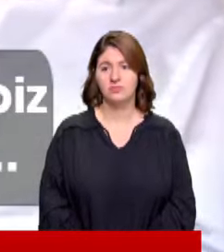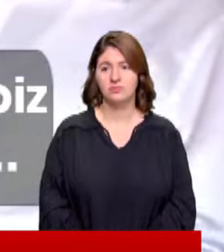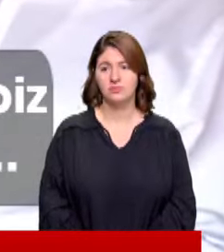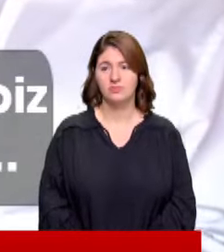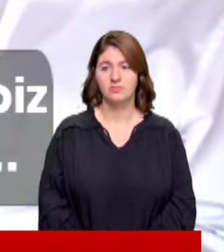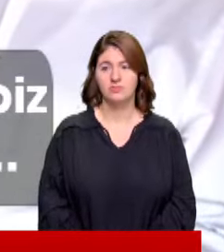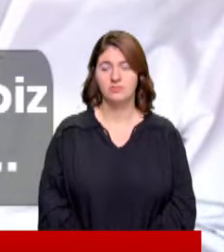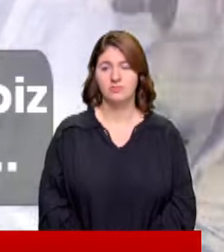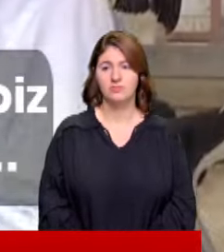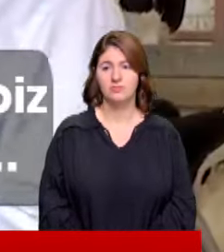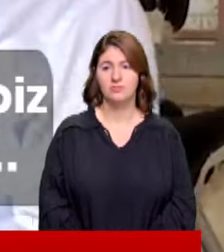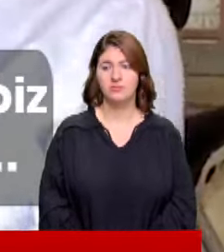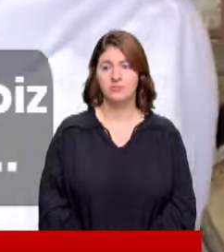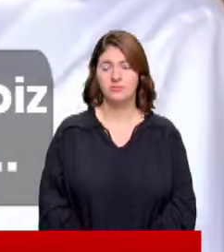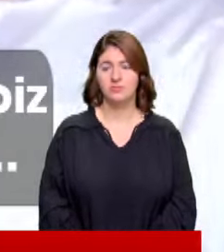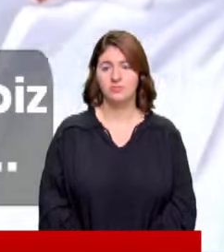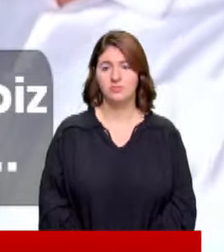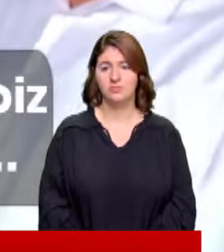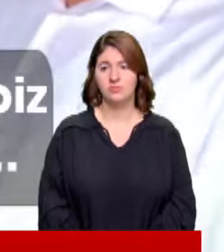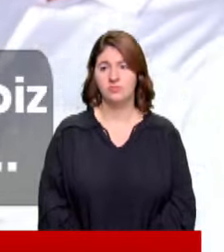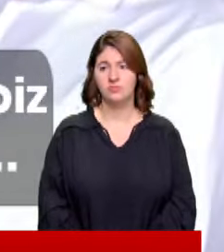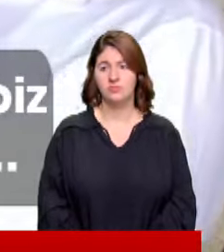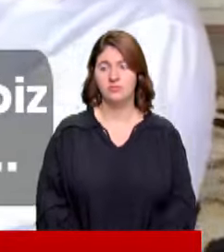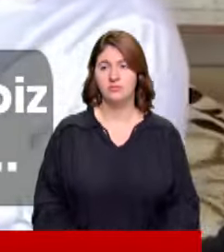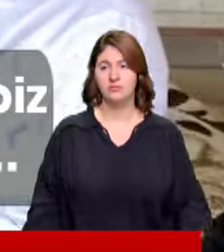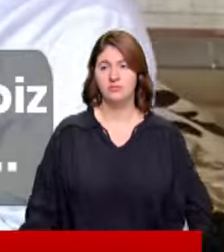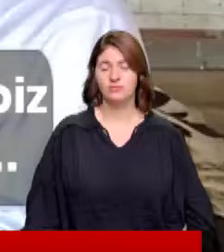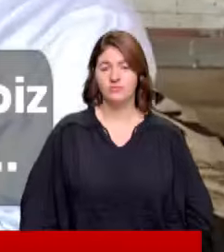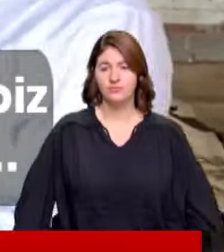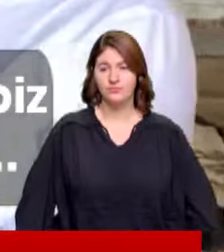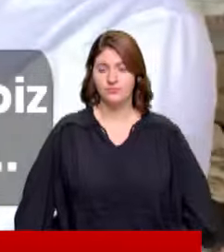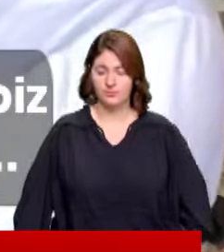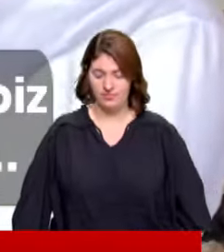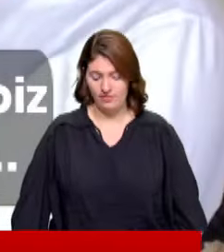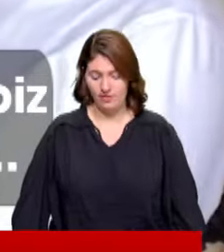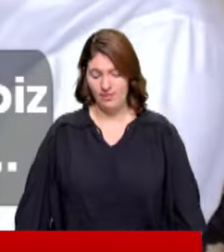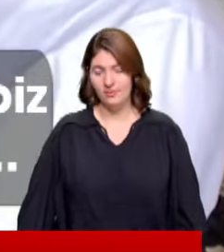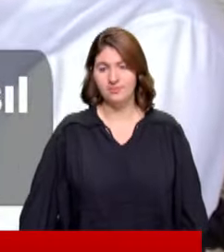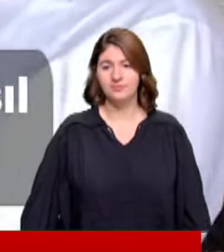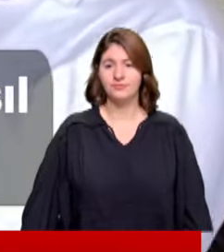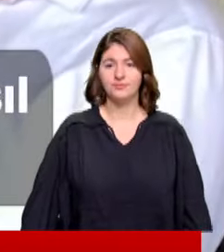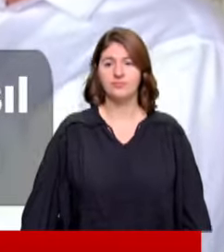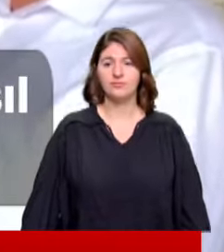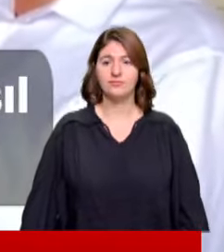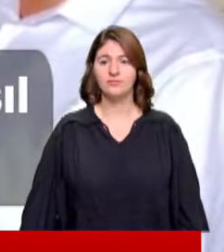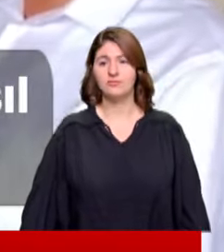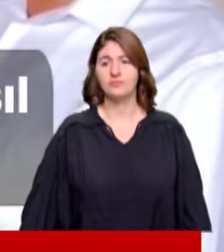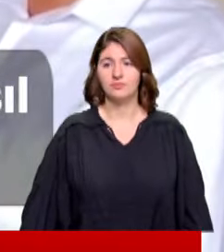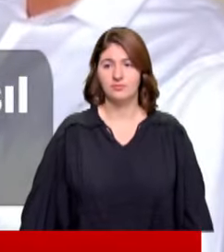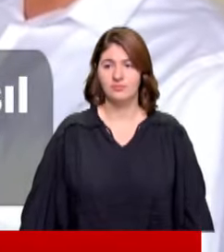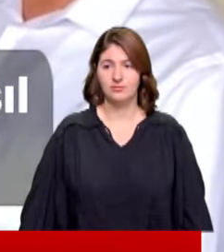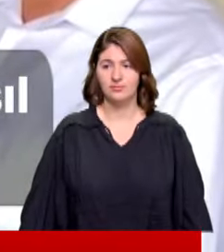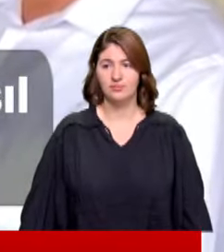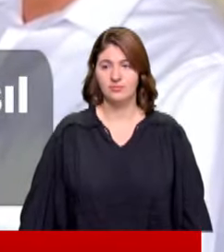versin, ben başka bir şey istemiyorum. Yarın biz bu düvelere Danimarka, Avusturya, Çek Cumhuriyeti bunları biz düve